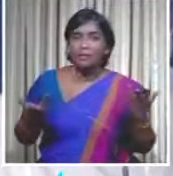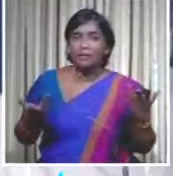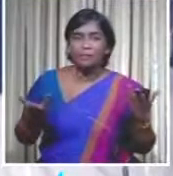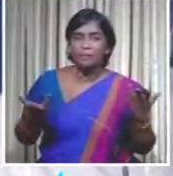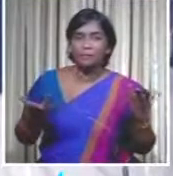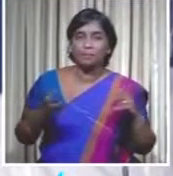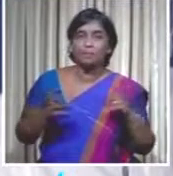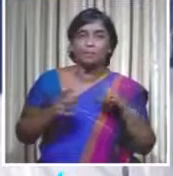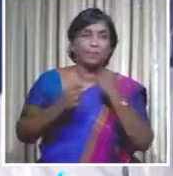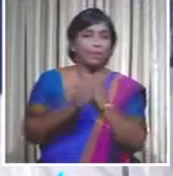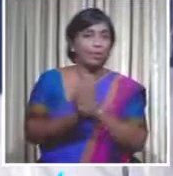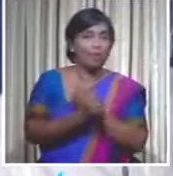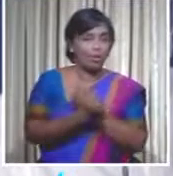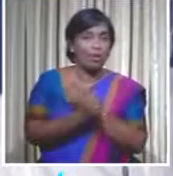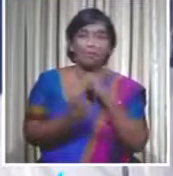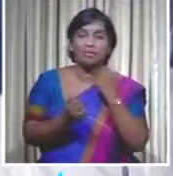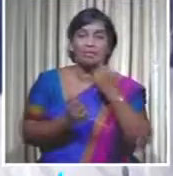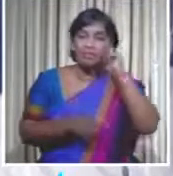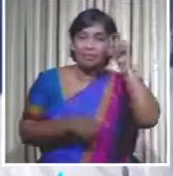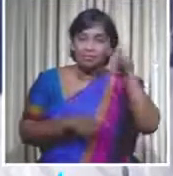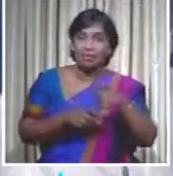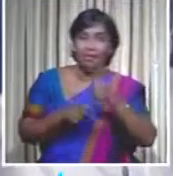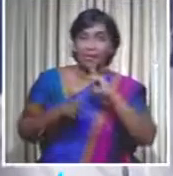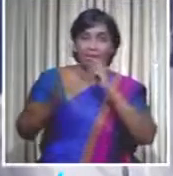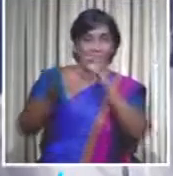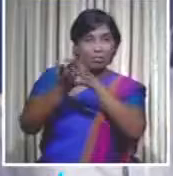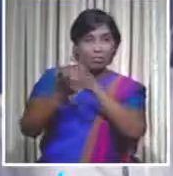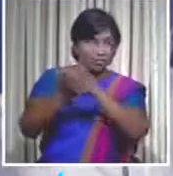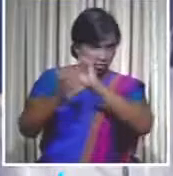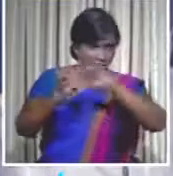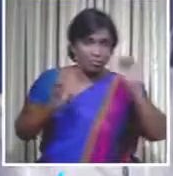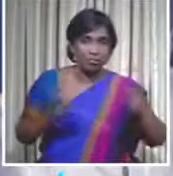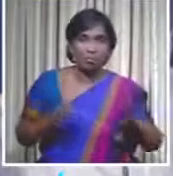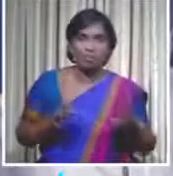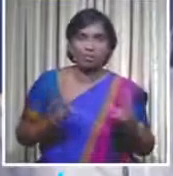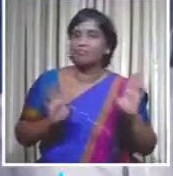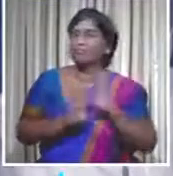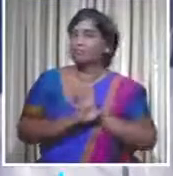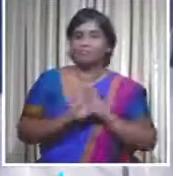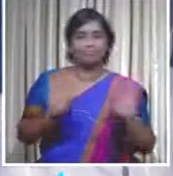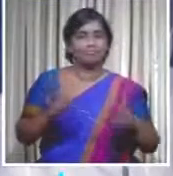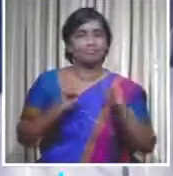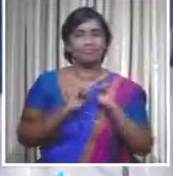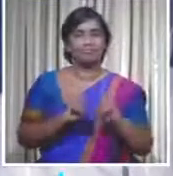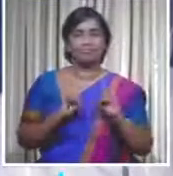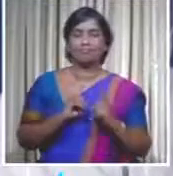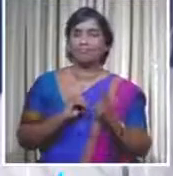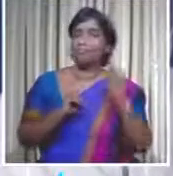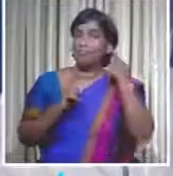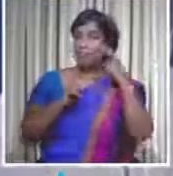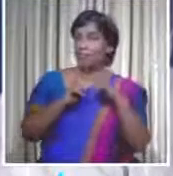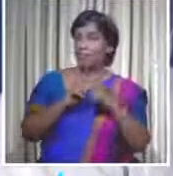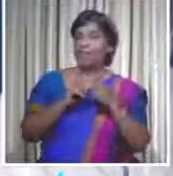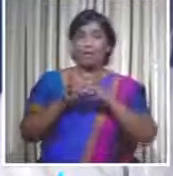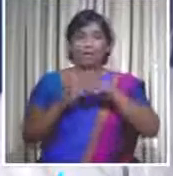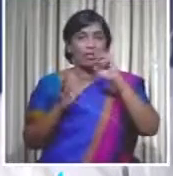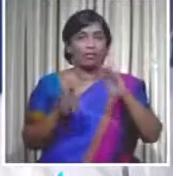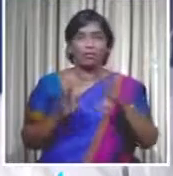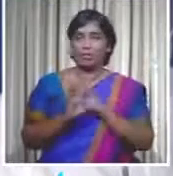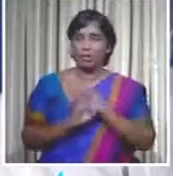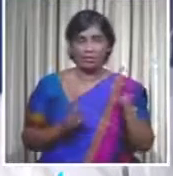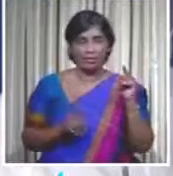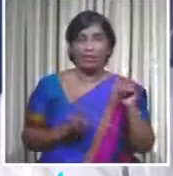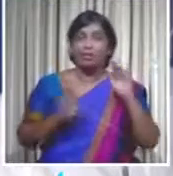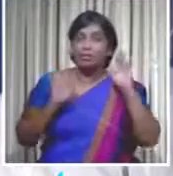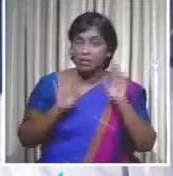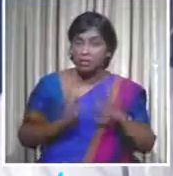अरे पोलिस रालहामिट दान नडव इलास्कर एक नाक्षण इलास्कर